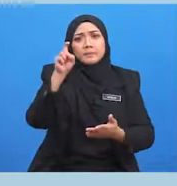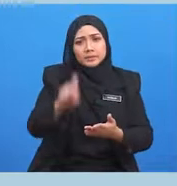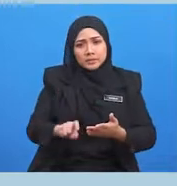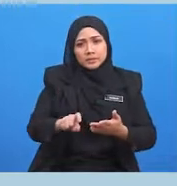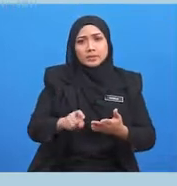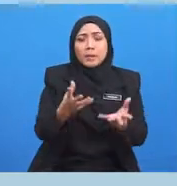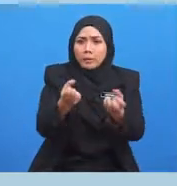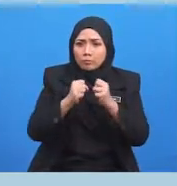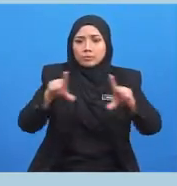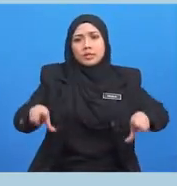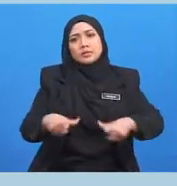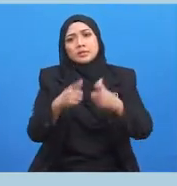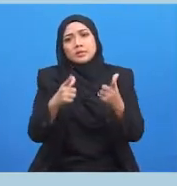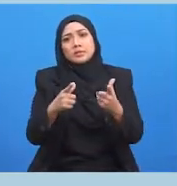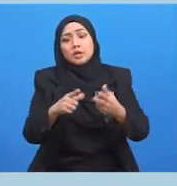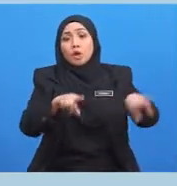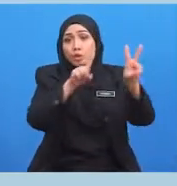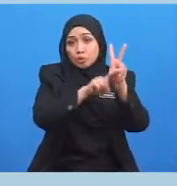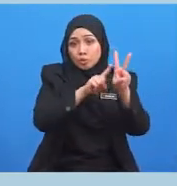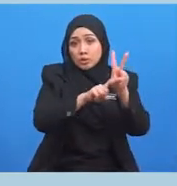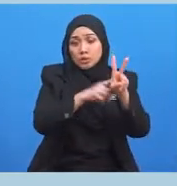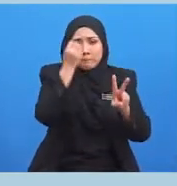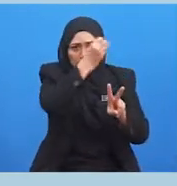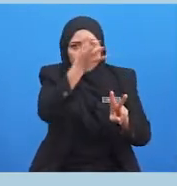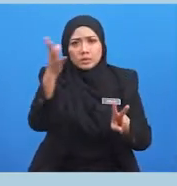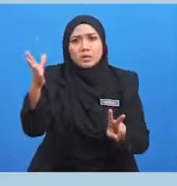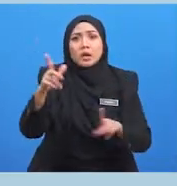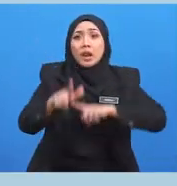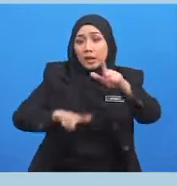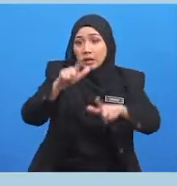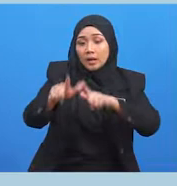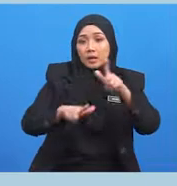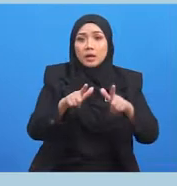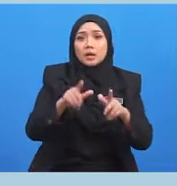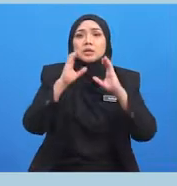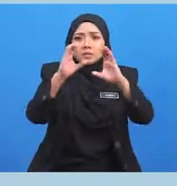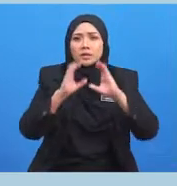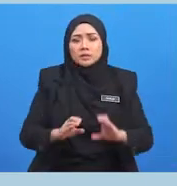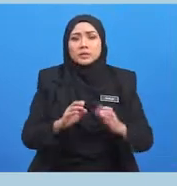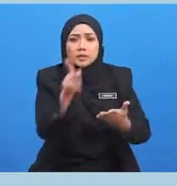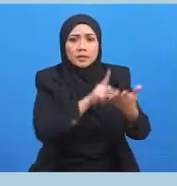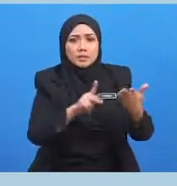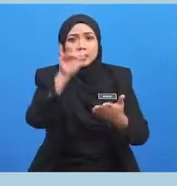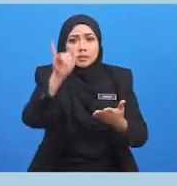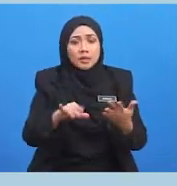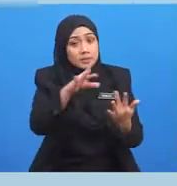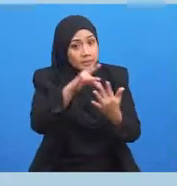kedua, menerangkan langkah-langkah kaedah kajian yang dipilih. Yang